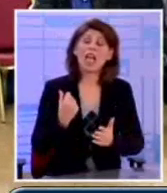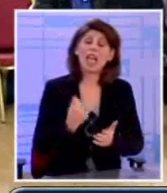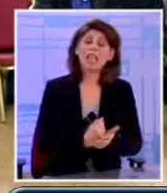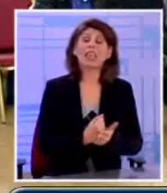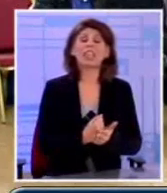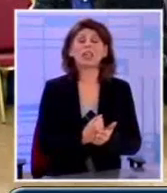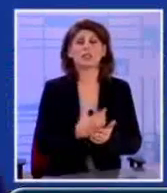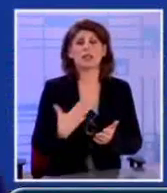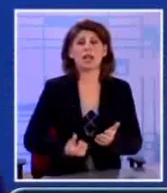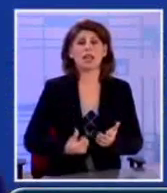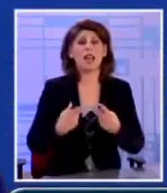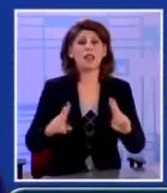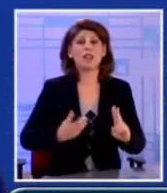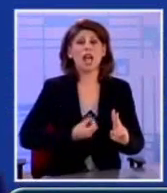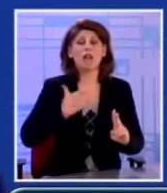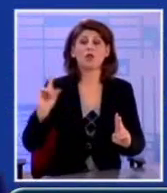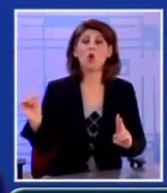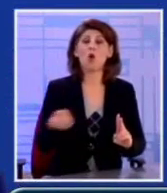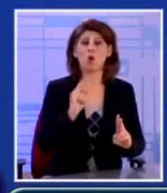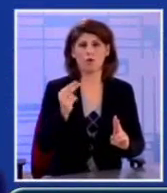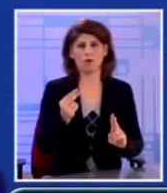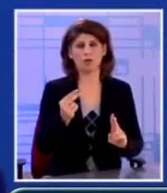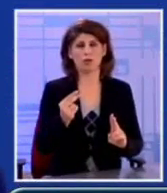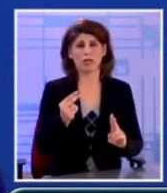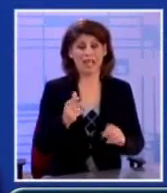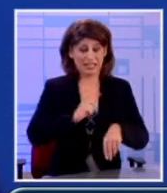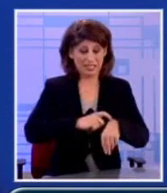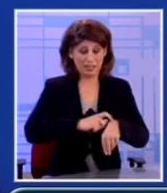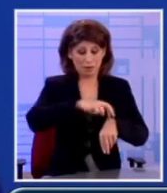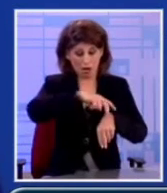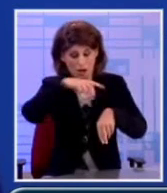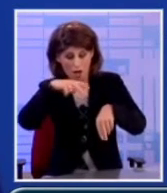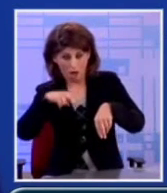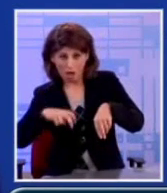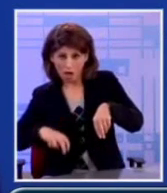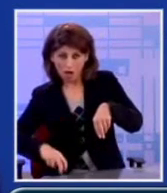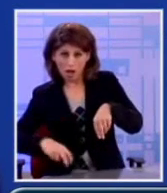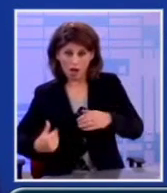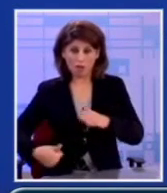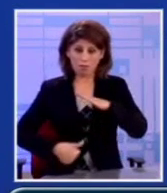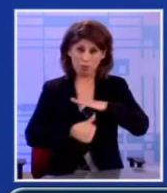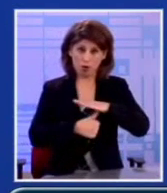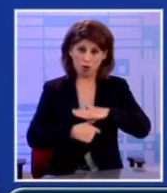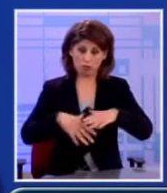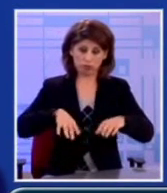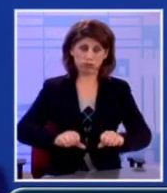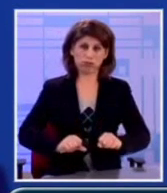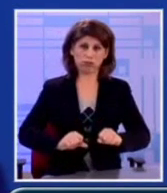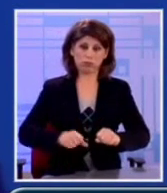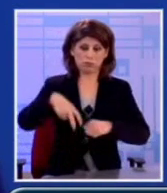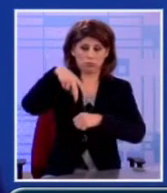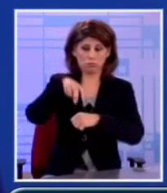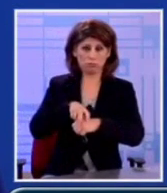έκφρασης όλων των βουλευτών. Ο Πρόεδρος όταν κατεβαίνει από το βήμα, από την έδρα